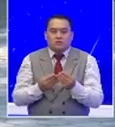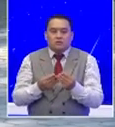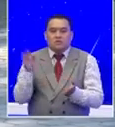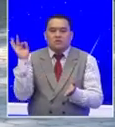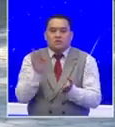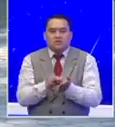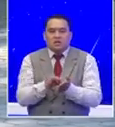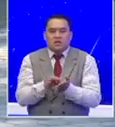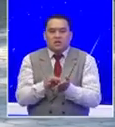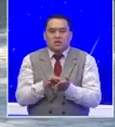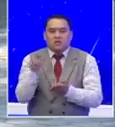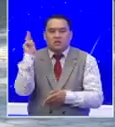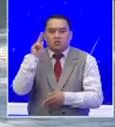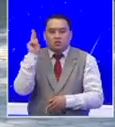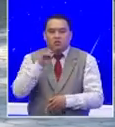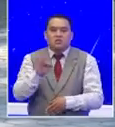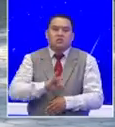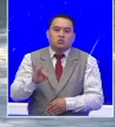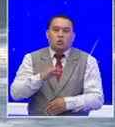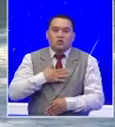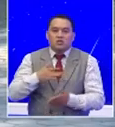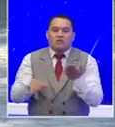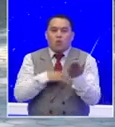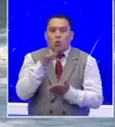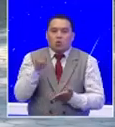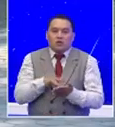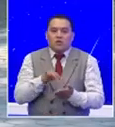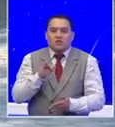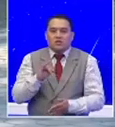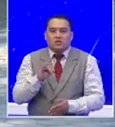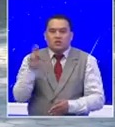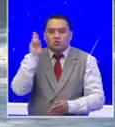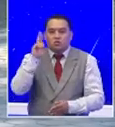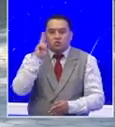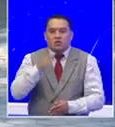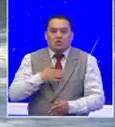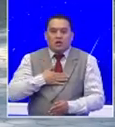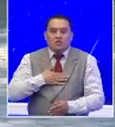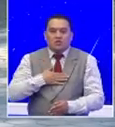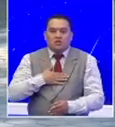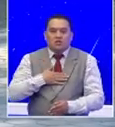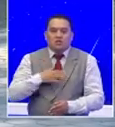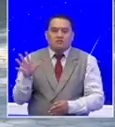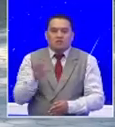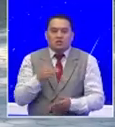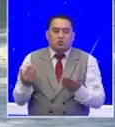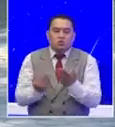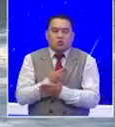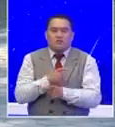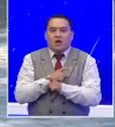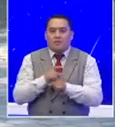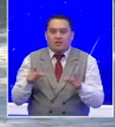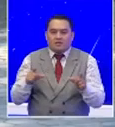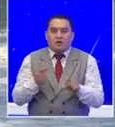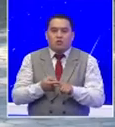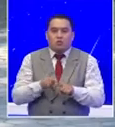Целью является изучение истории нашего города и изучением всех новых объектов,